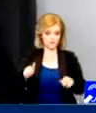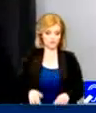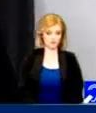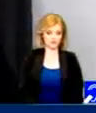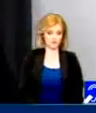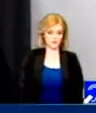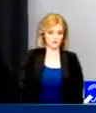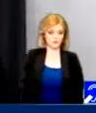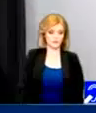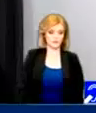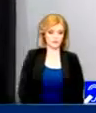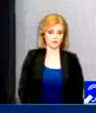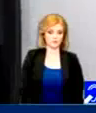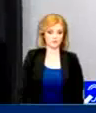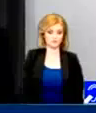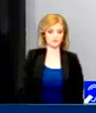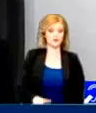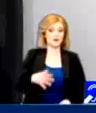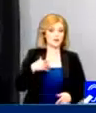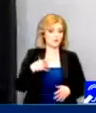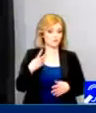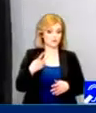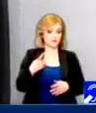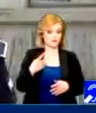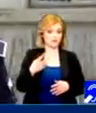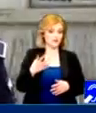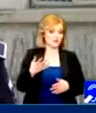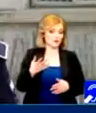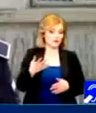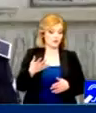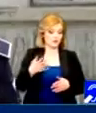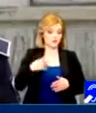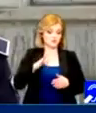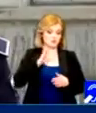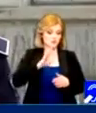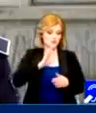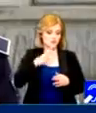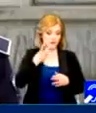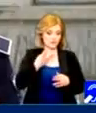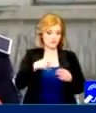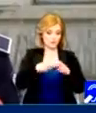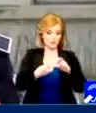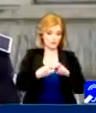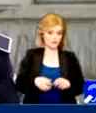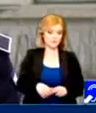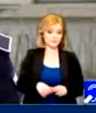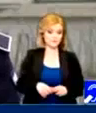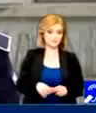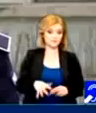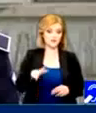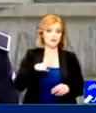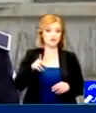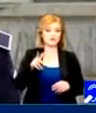cum au vorbit, dar el fiind un părinte foarte pretențios, chiar fetița a fost iubită. În cauza a fost întocmit dosar penal sub aspectul săvârșirii infracțiunii